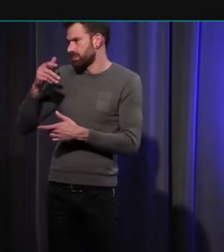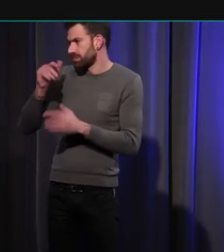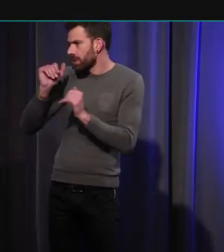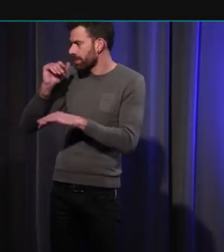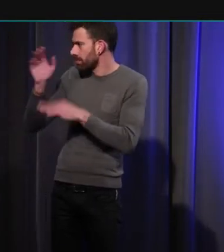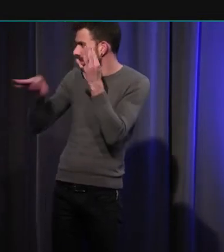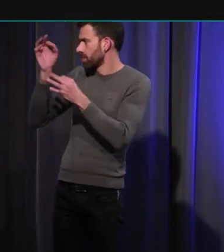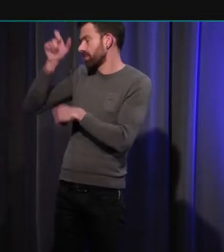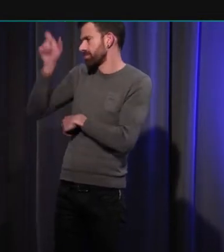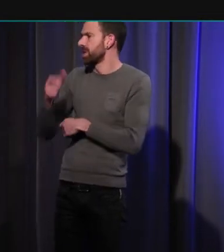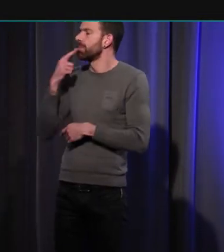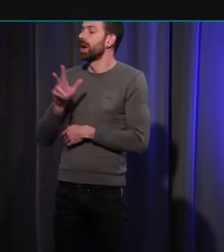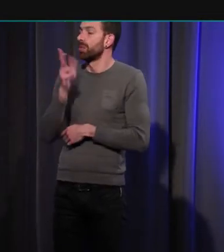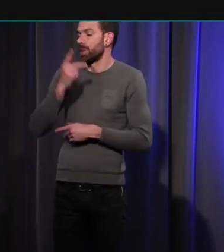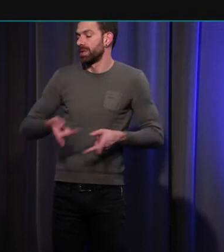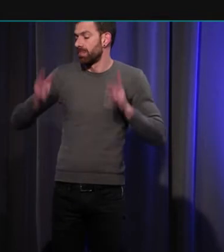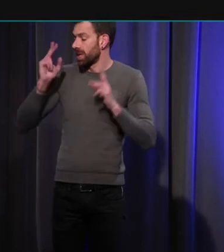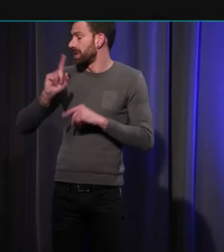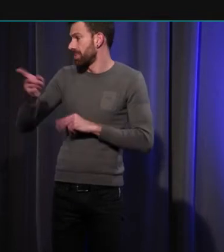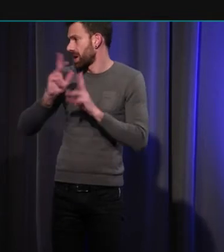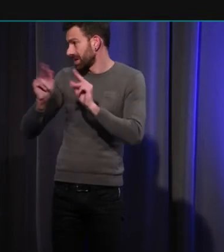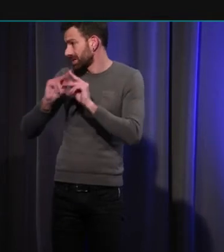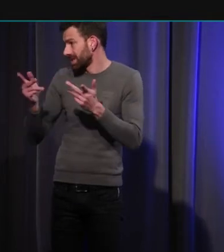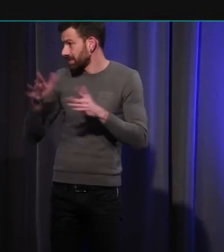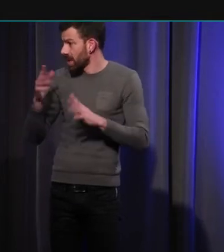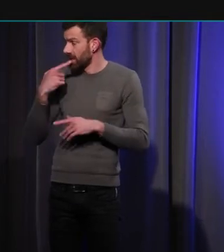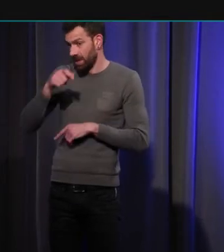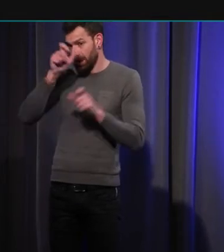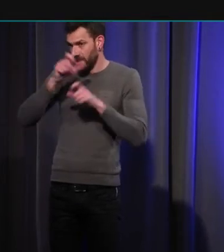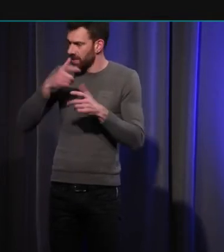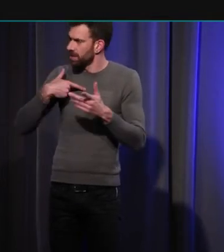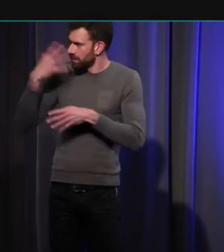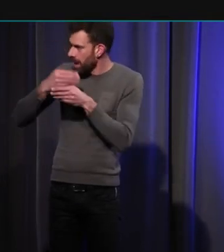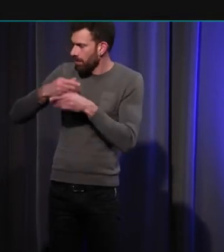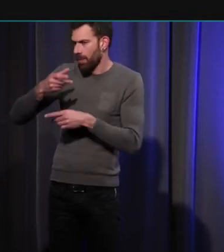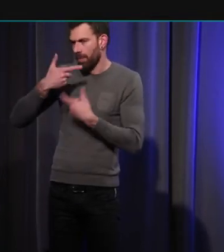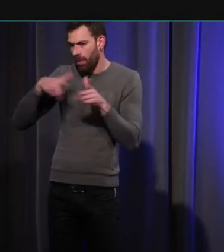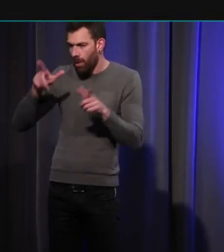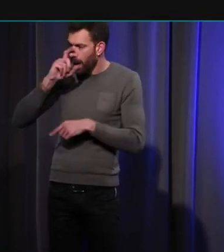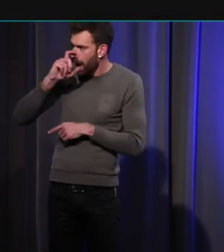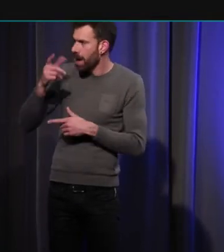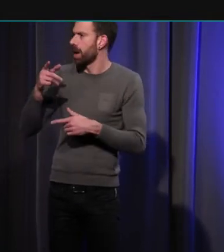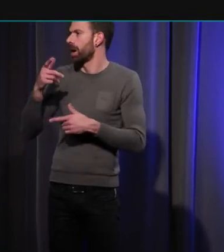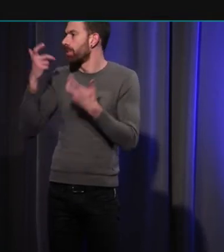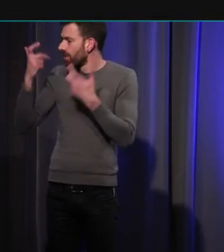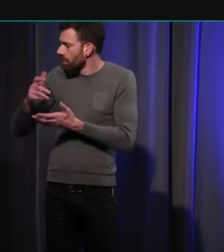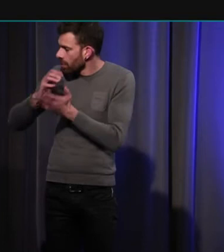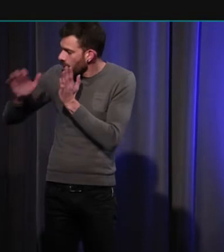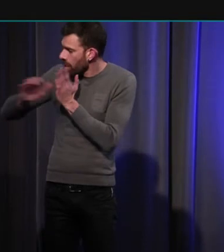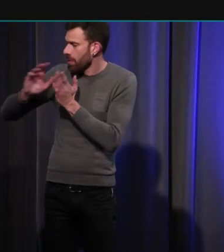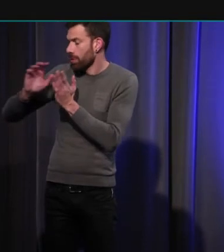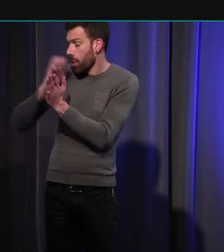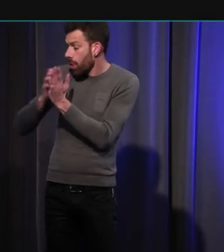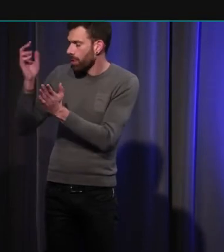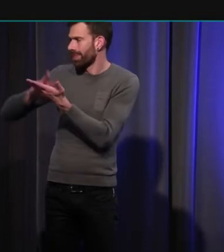j'ai pas pu développer ma troisième partie sur la mission les gens se sont mis à apprendre l'arabe ils ont demandé que l'on traduise le coran alors